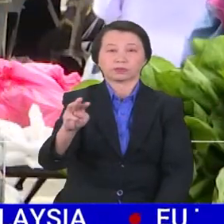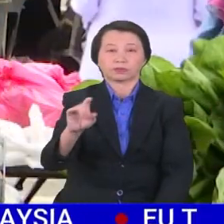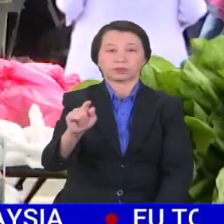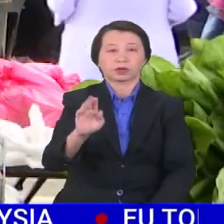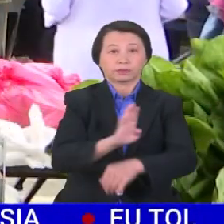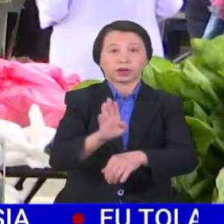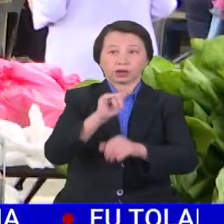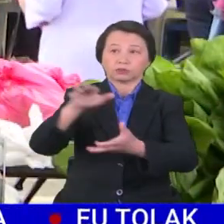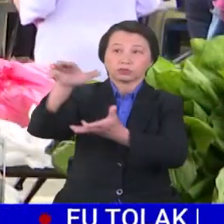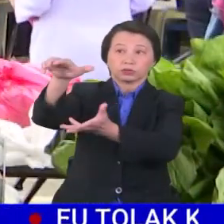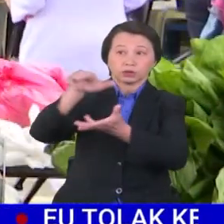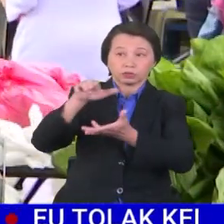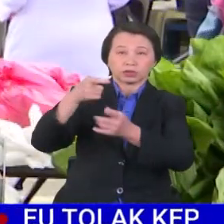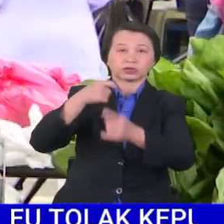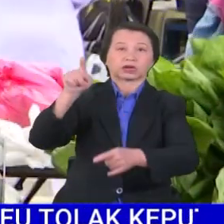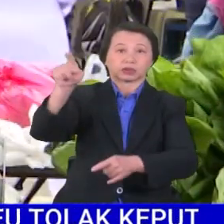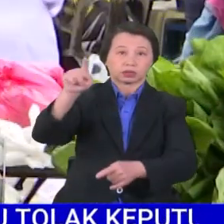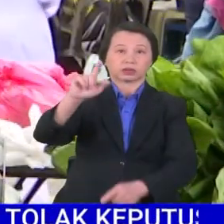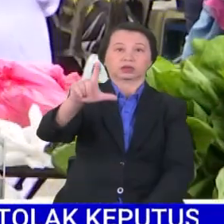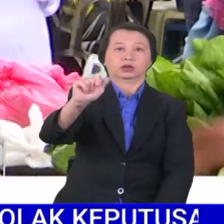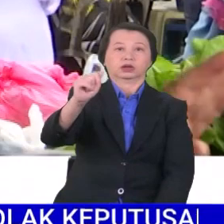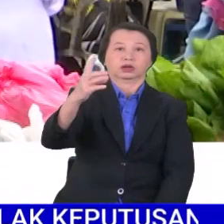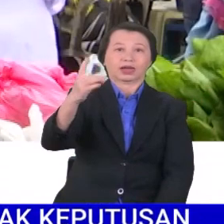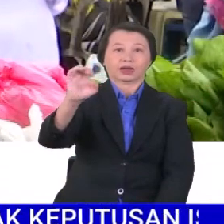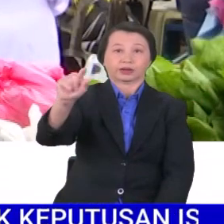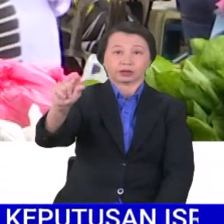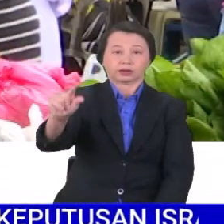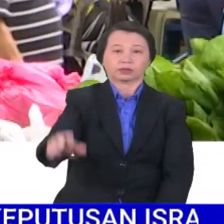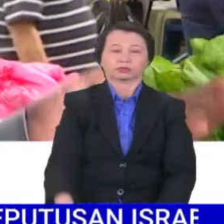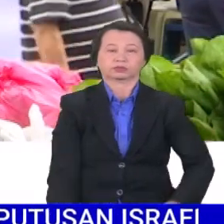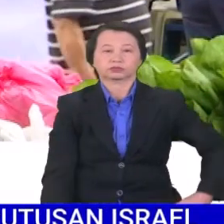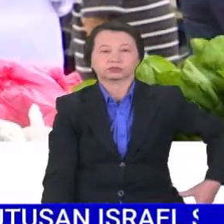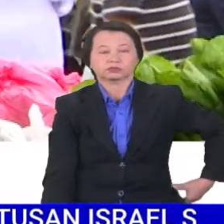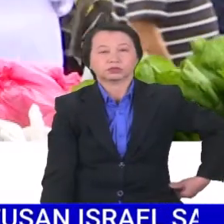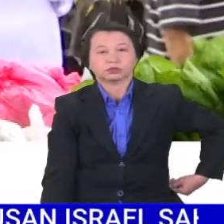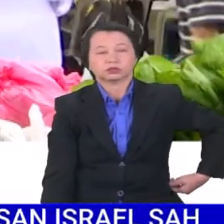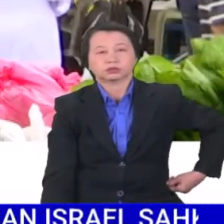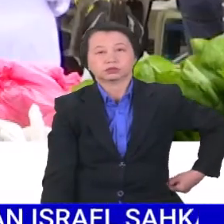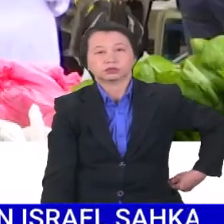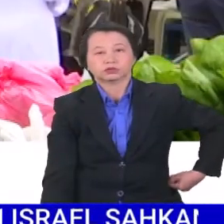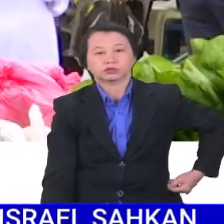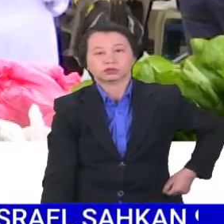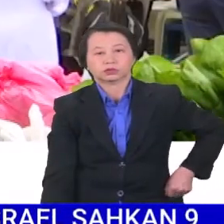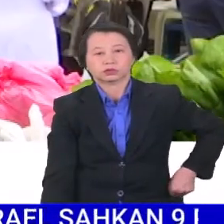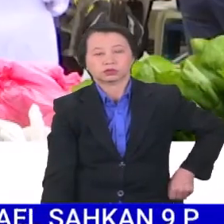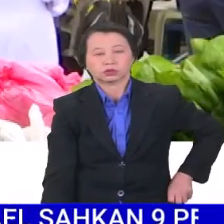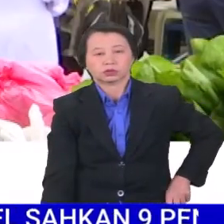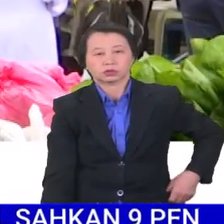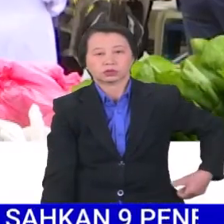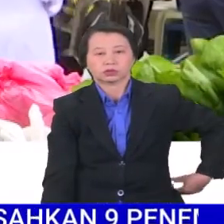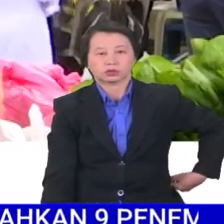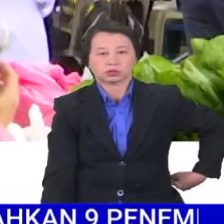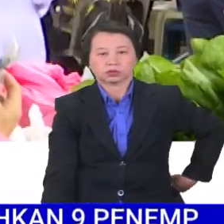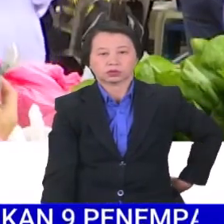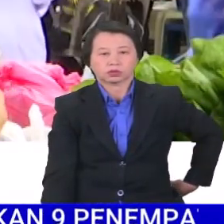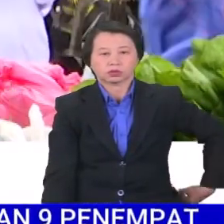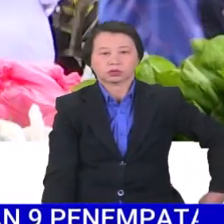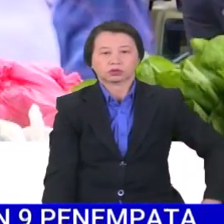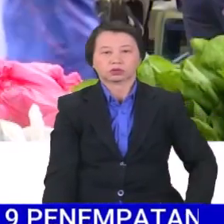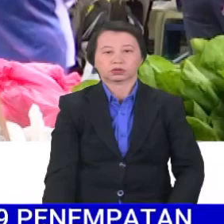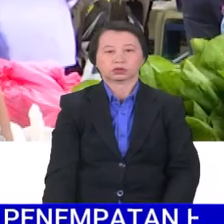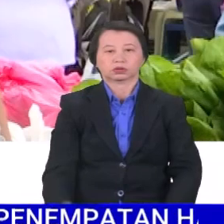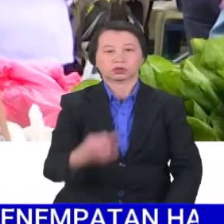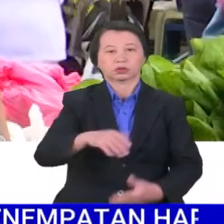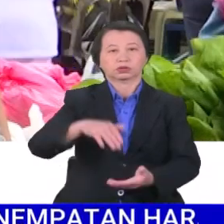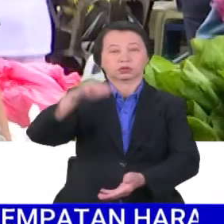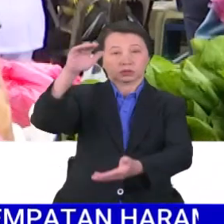terus daripada ladang. Maksudnya sekarang ni lah kan, set daripada pasar borong yang mungkin harga lebih tinggi tu dapat daripada ladang, dan bila kos tu dapat